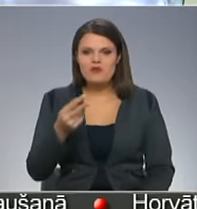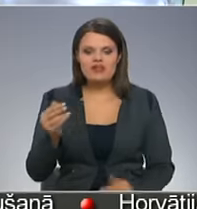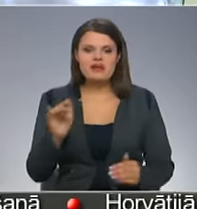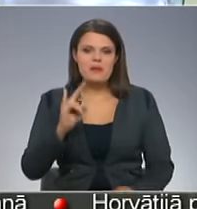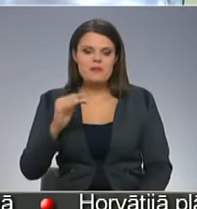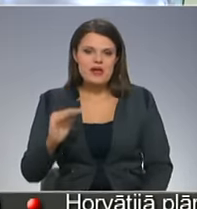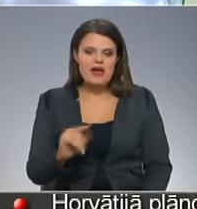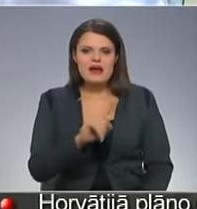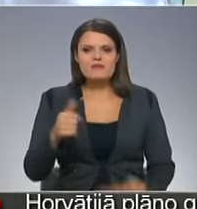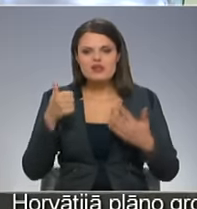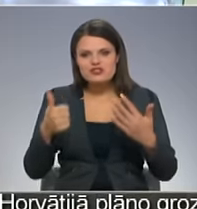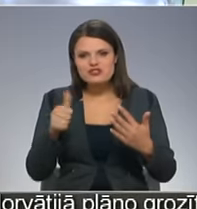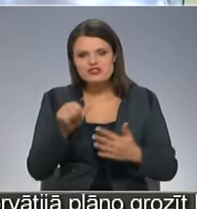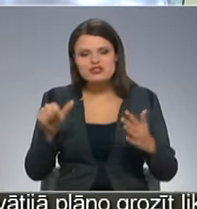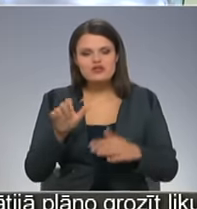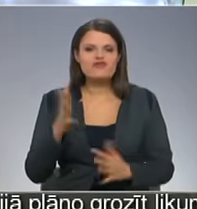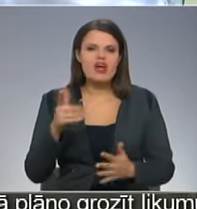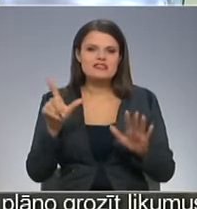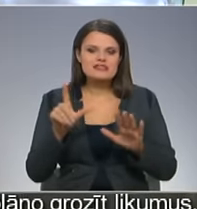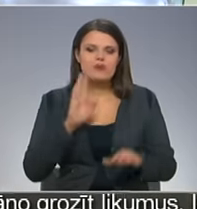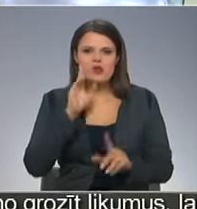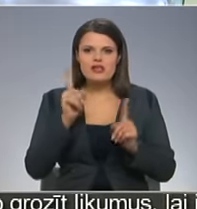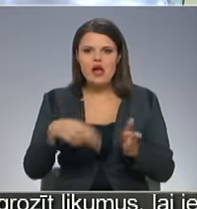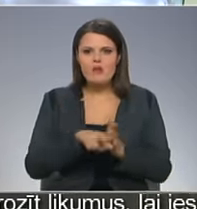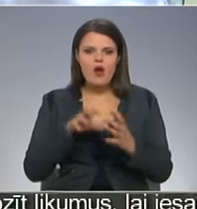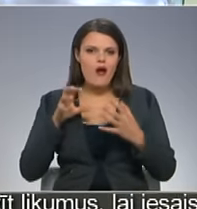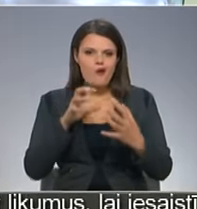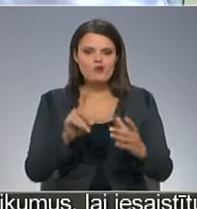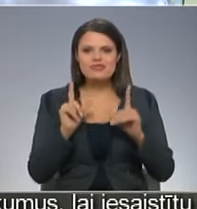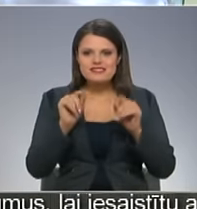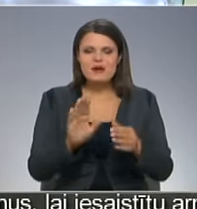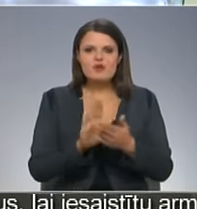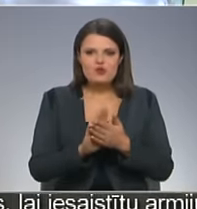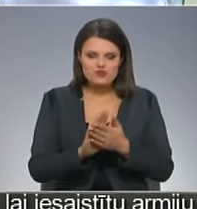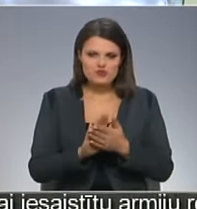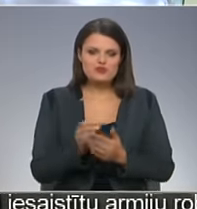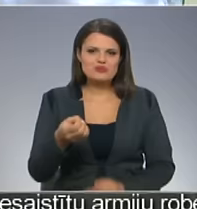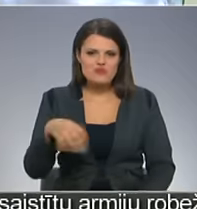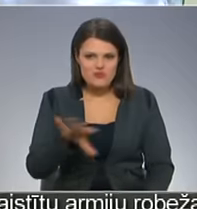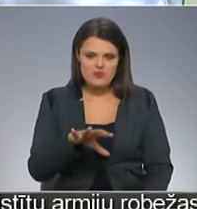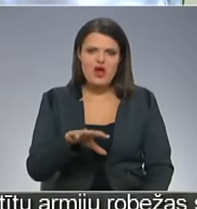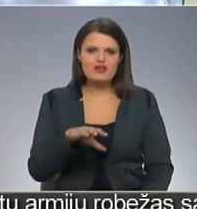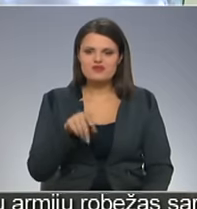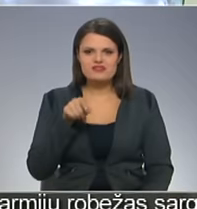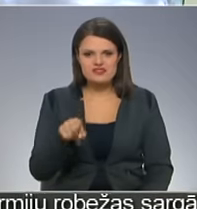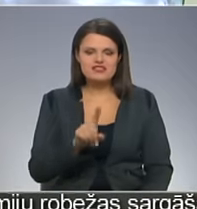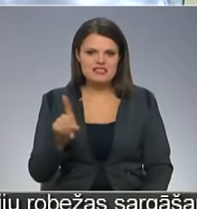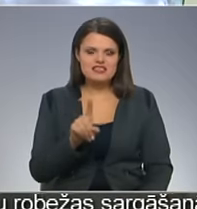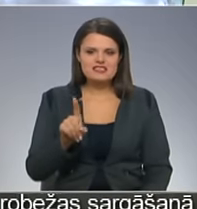bērniņam ir jau 6 vai 7 jābūt autobusā un jābrauc uz izglītības iestādi, tas